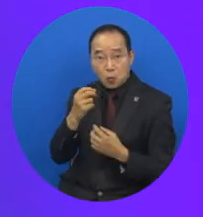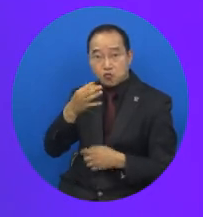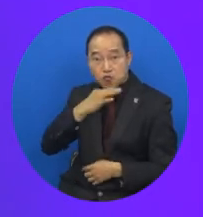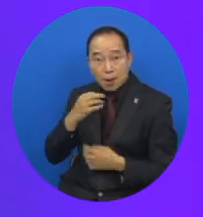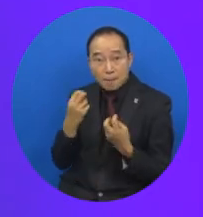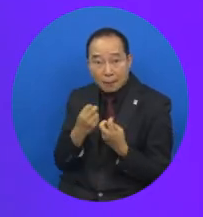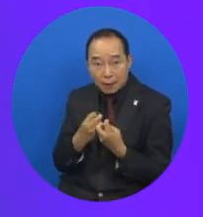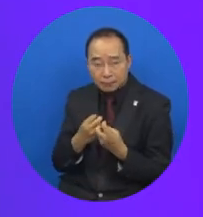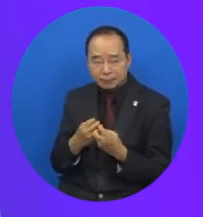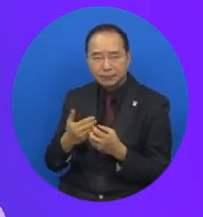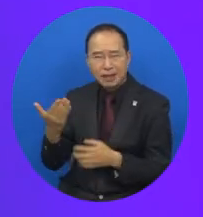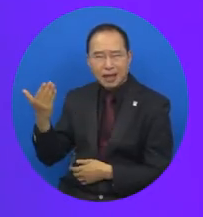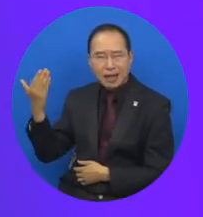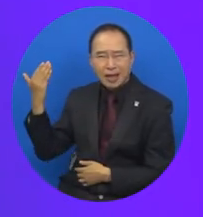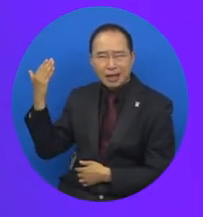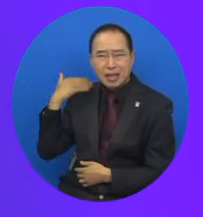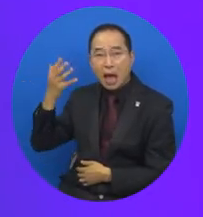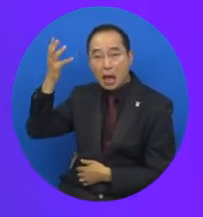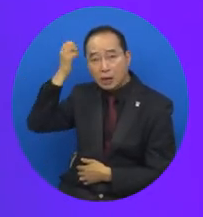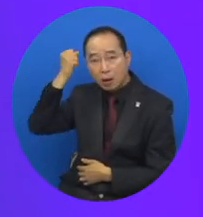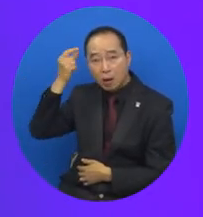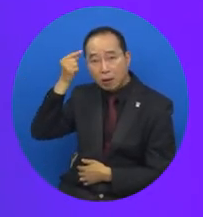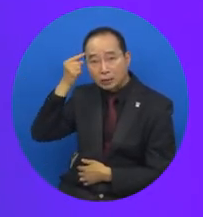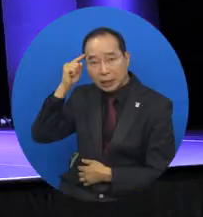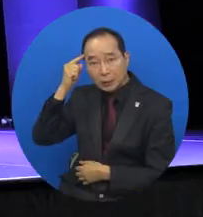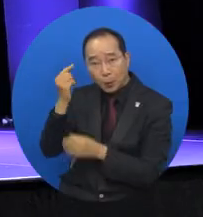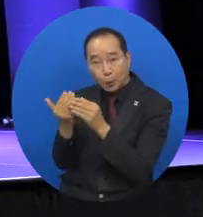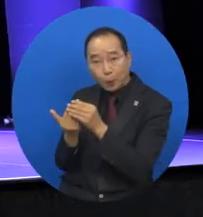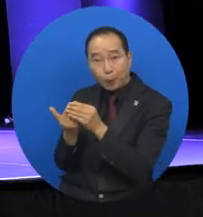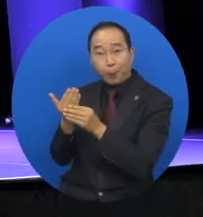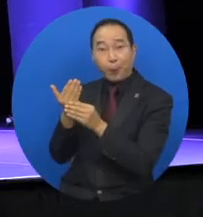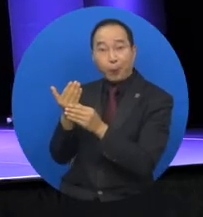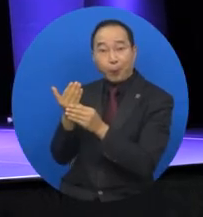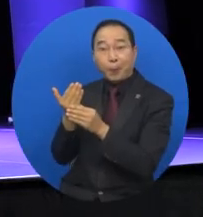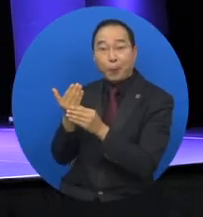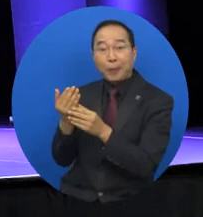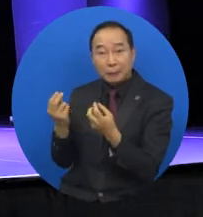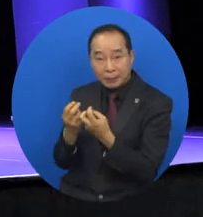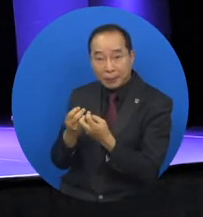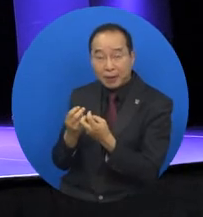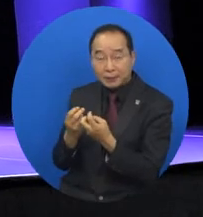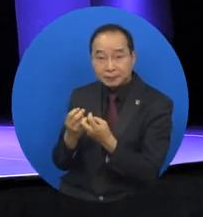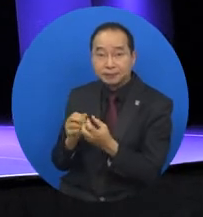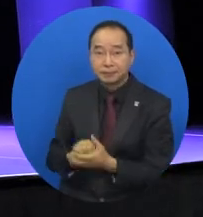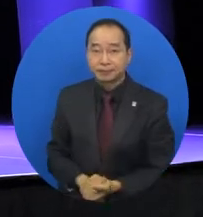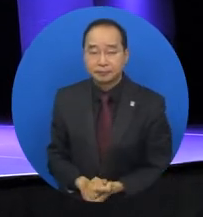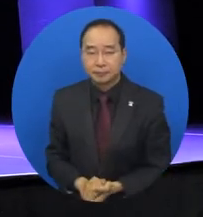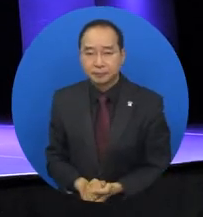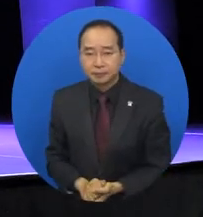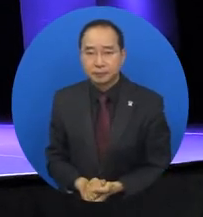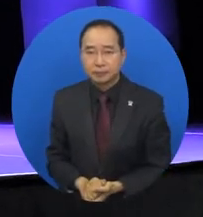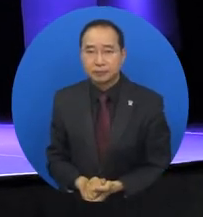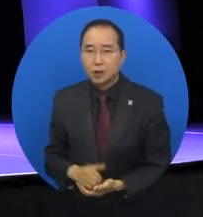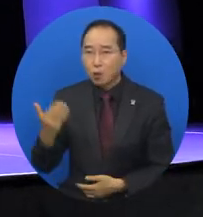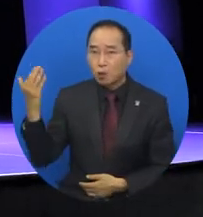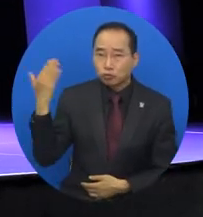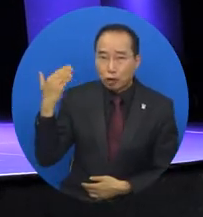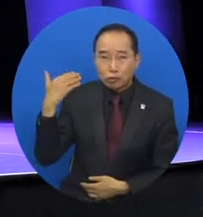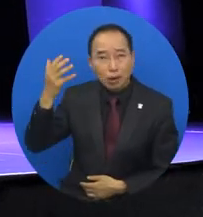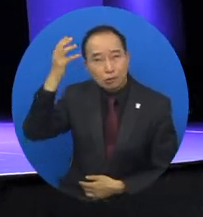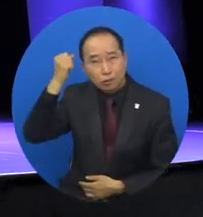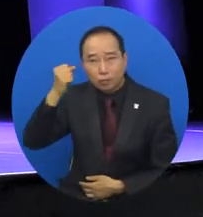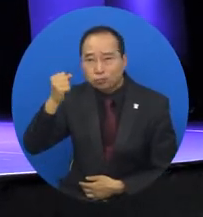위한 스토리텔링의 상상력을 이용한 거였어요. 그래서 그분들은 단기 기억에는